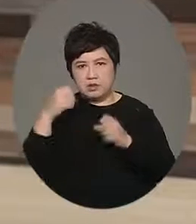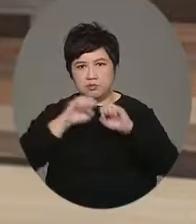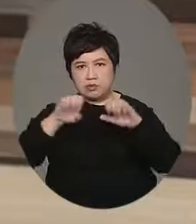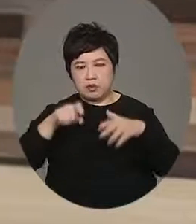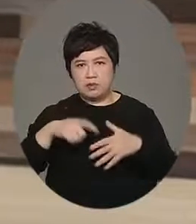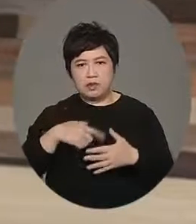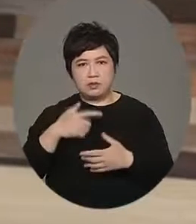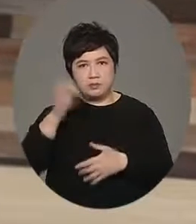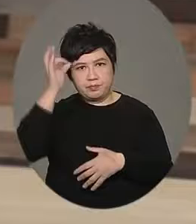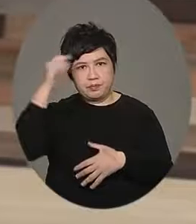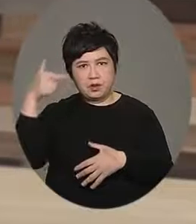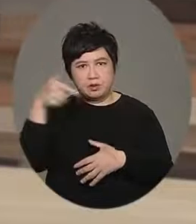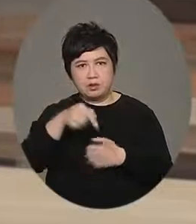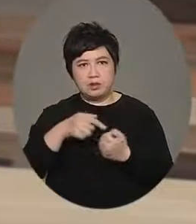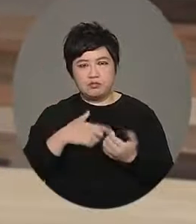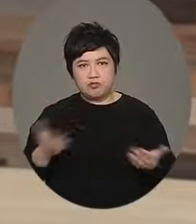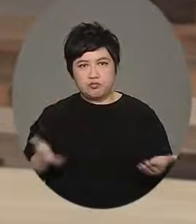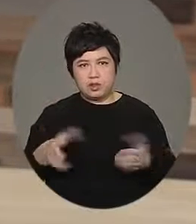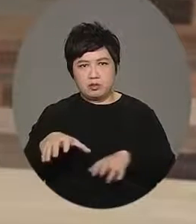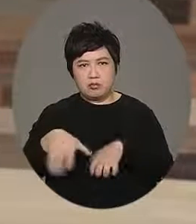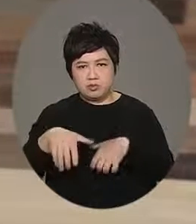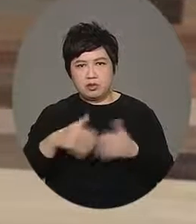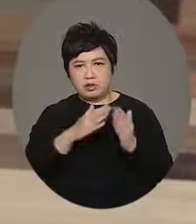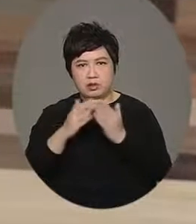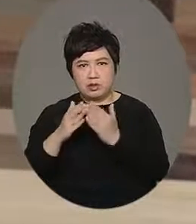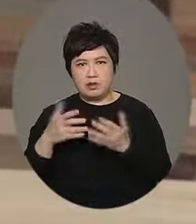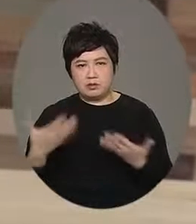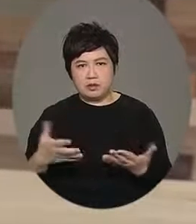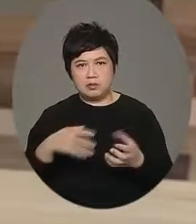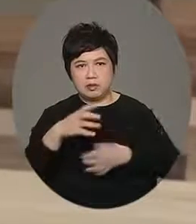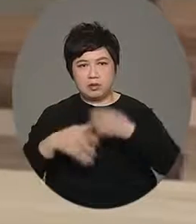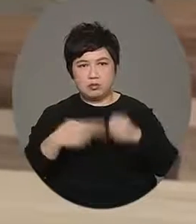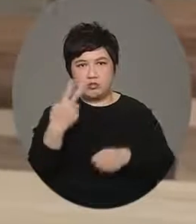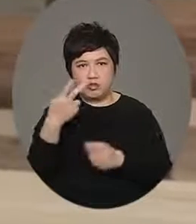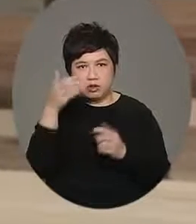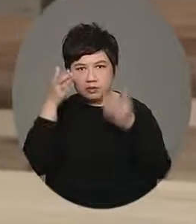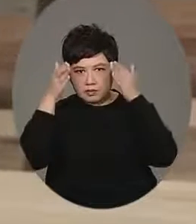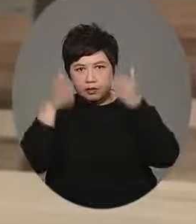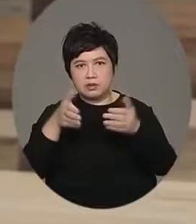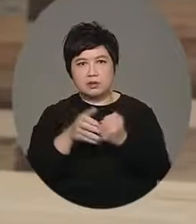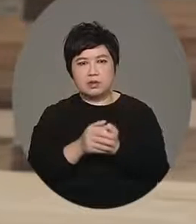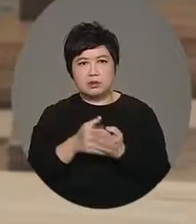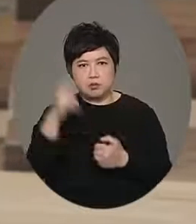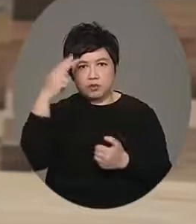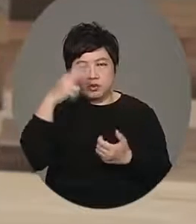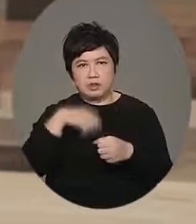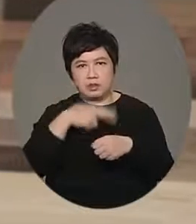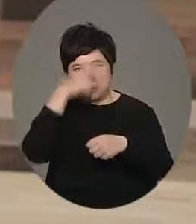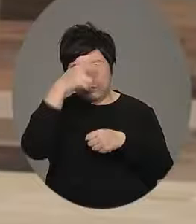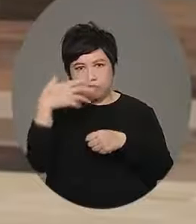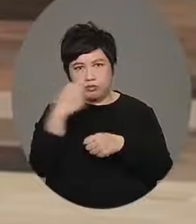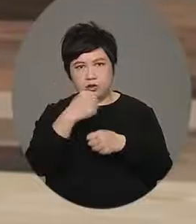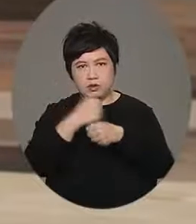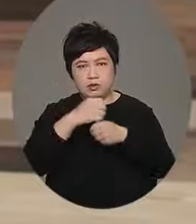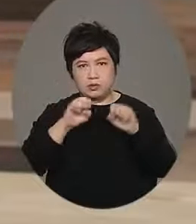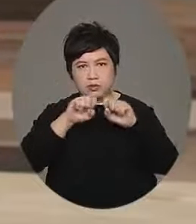貧攻堅任務，振興鄉村相信會成為今年兩會的焦點。而每年總理工作報告都會